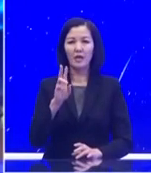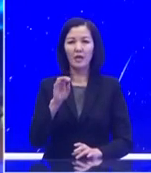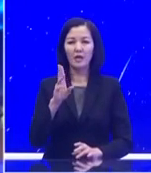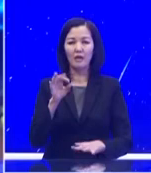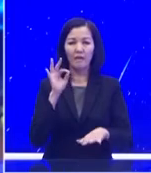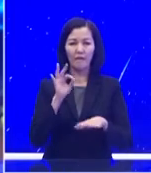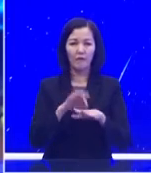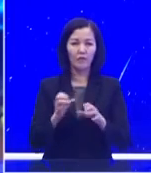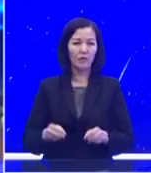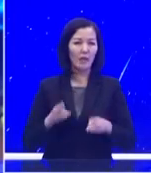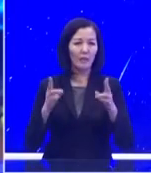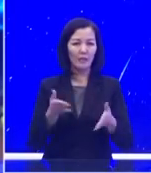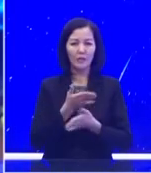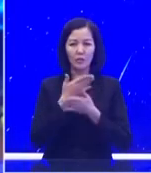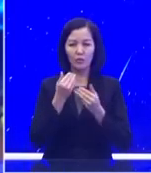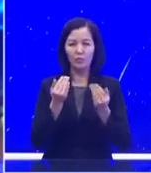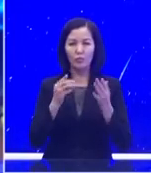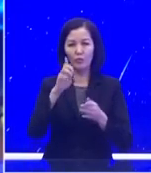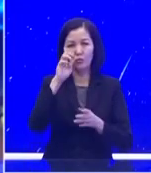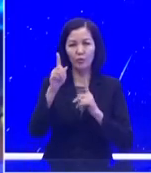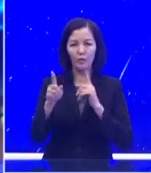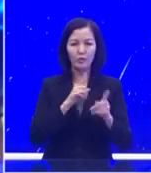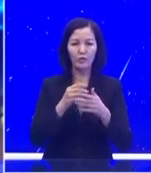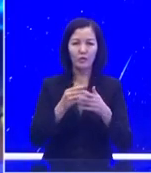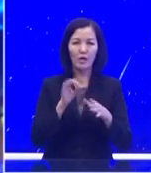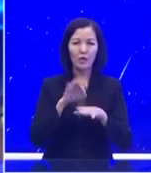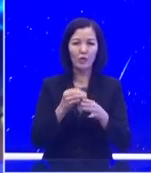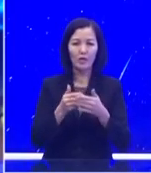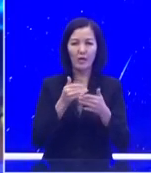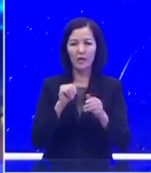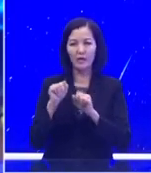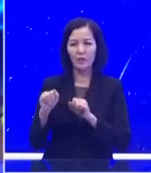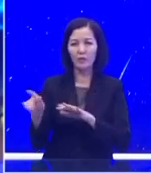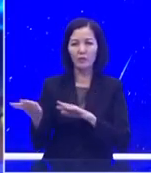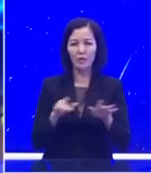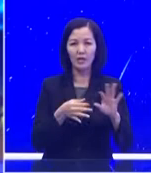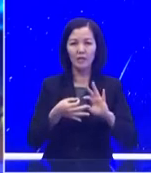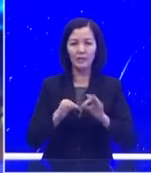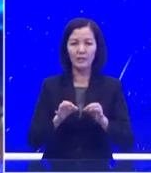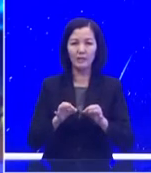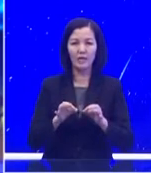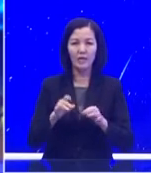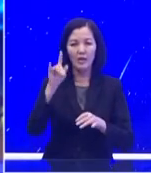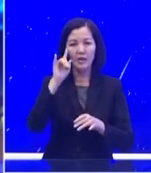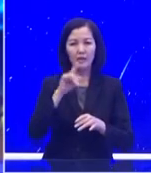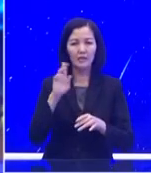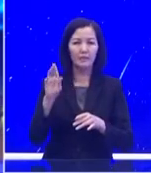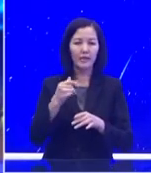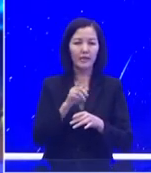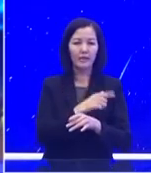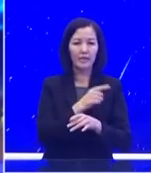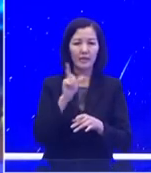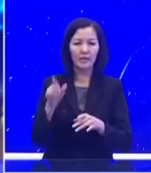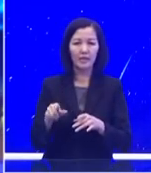Коронавирустен қауіп жоқ. Бүгін үкімет отырысында инфекцияның алдын алу шаралары пысықталды. Елдегі бас дәрігердің ақпарынша бүгін таңертең